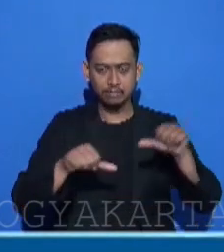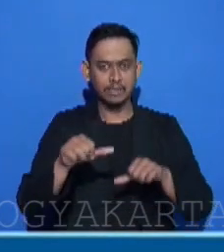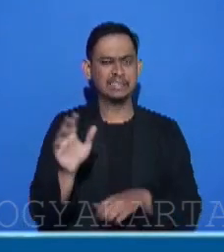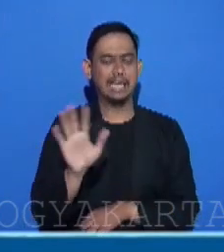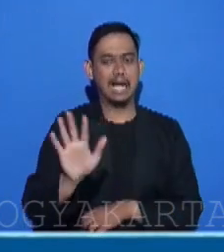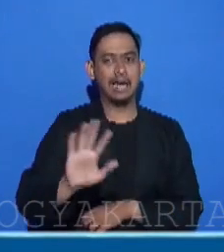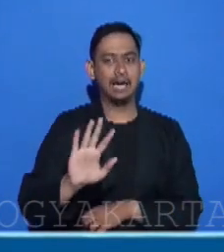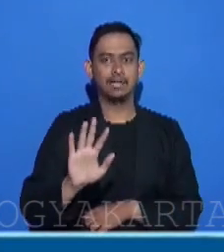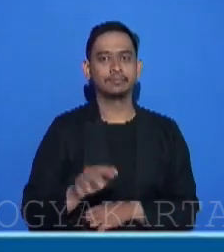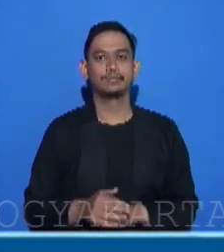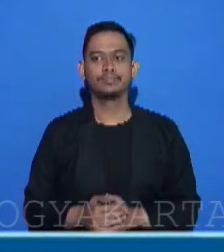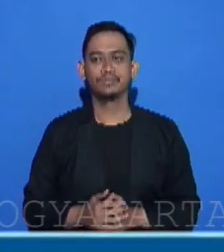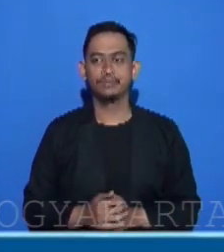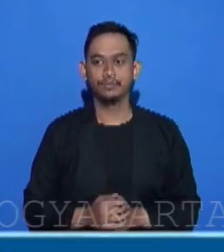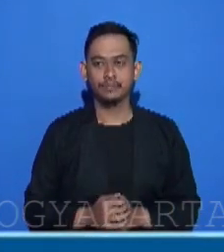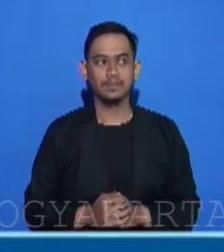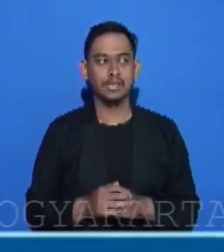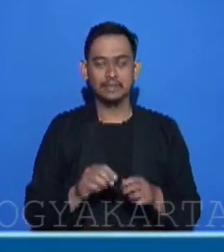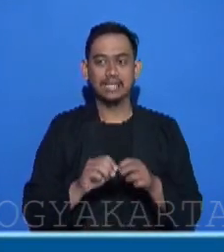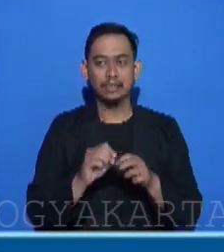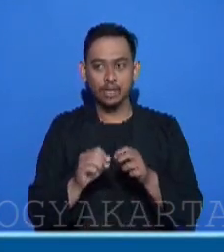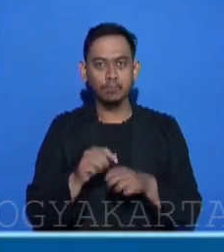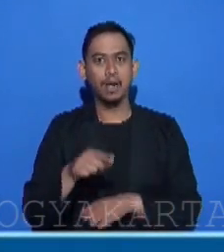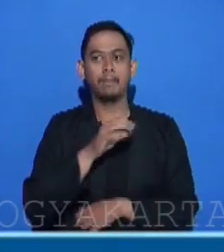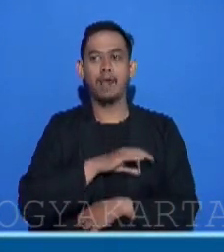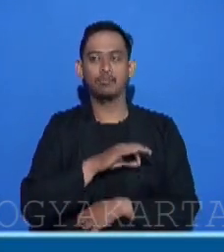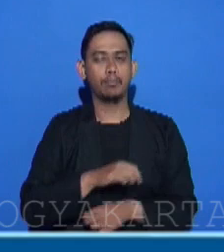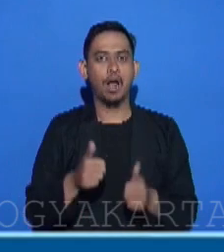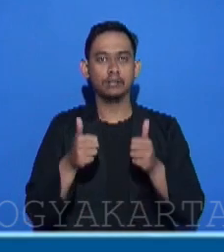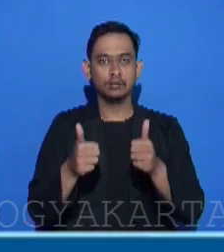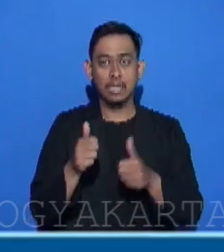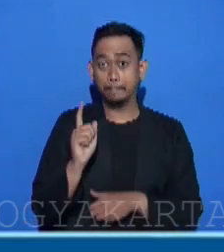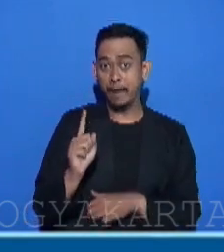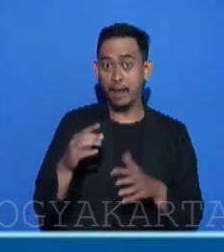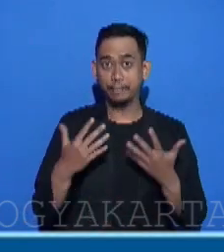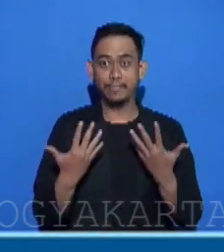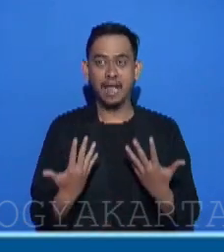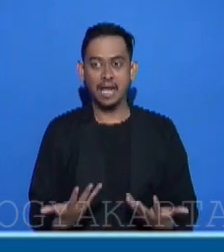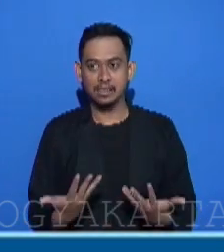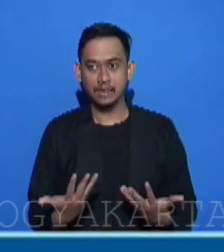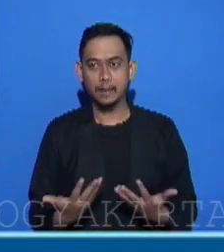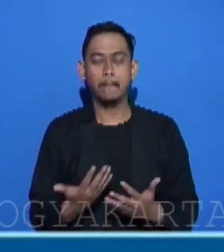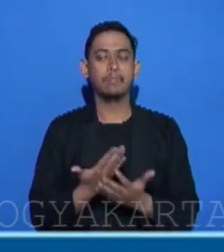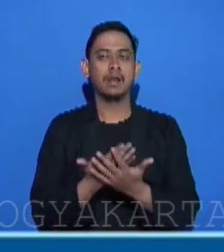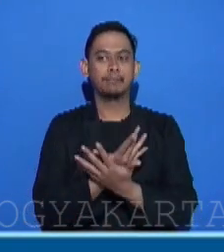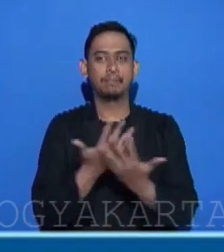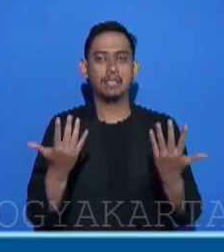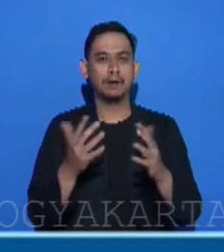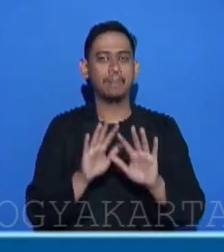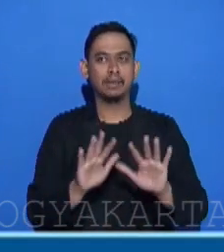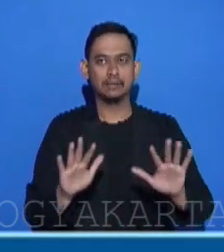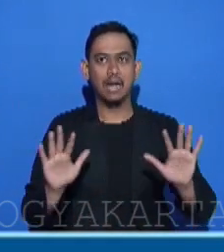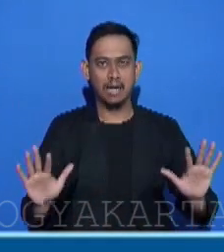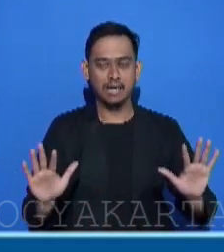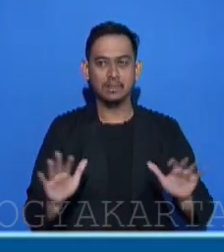budidaya dangsul kajawi gadah pengajeng-ajeng ingkang sae. Jalaran pengausipun lan panyuwunanipun inggil. Tanaman dangsul